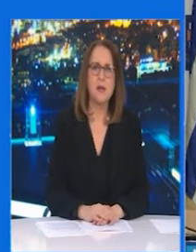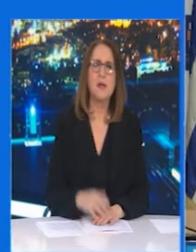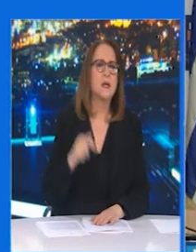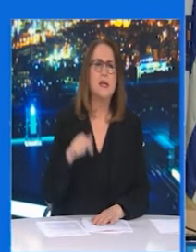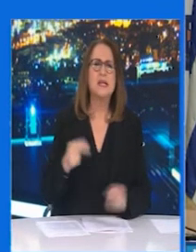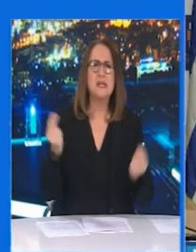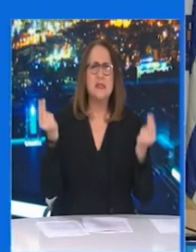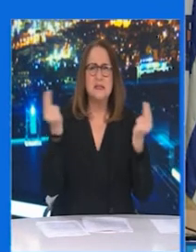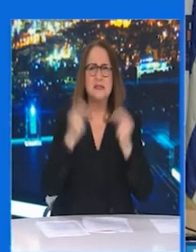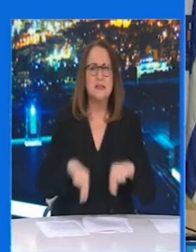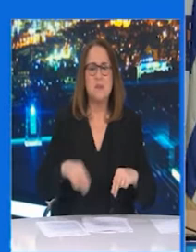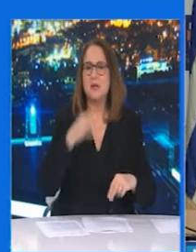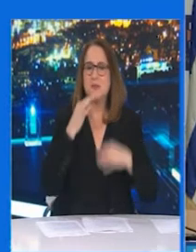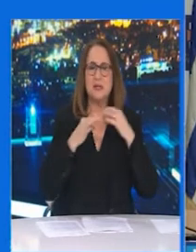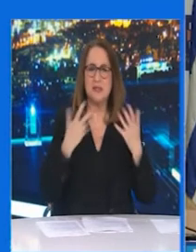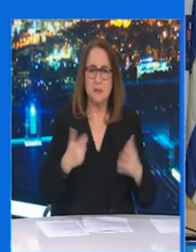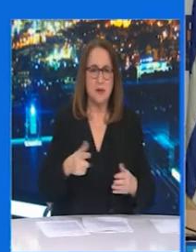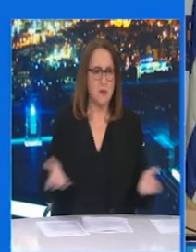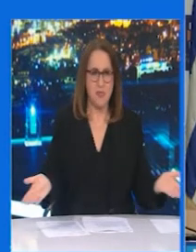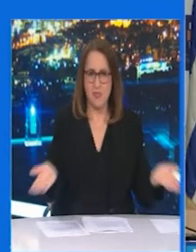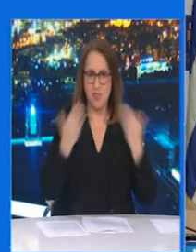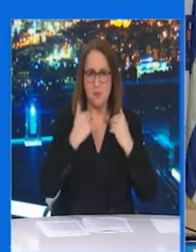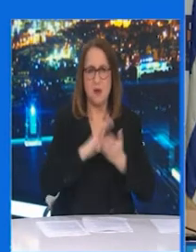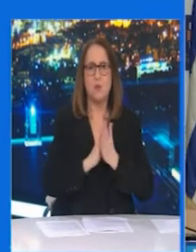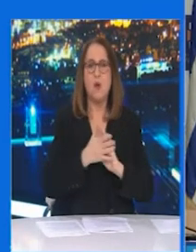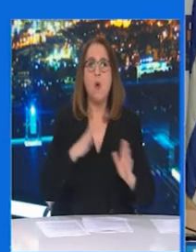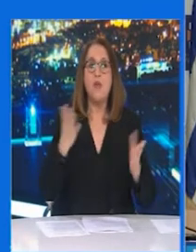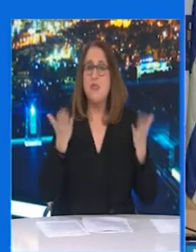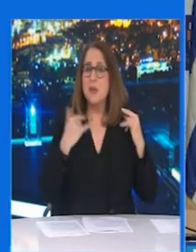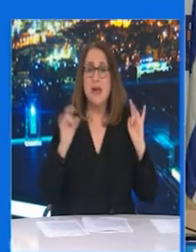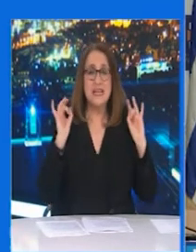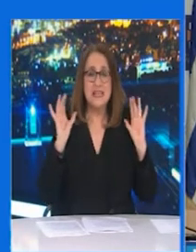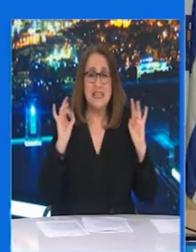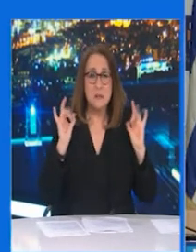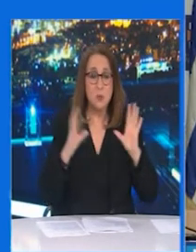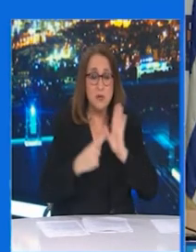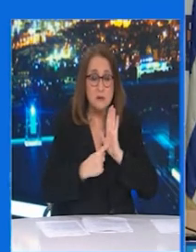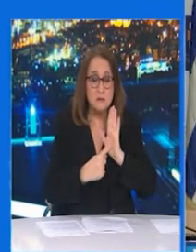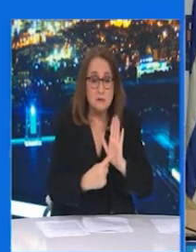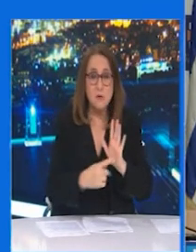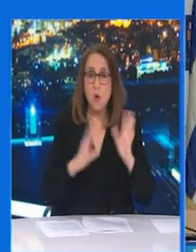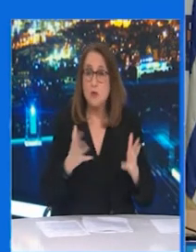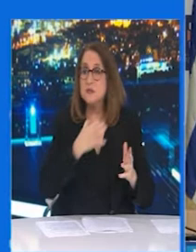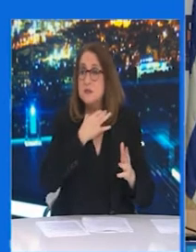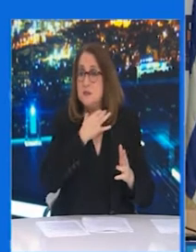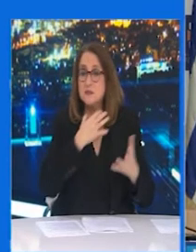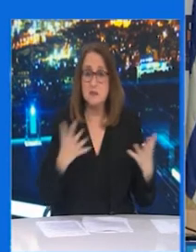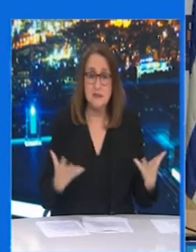της αξιολόγησης είναι ότι δεν υπάρχουν ενδείξεις με αυξημένο κίνδυνο